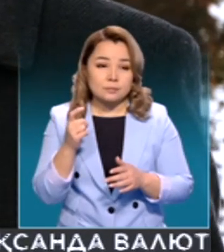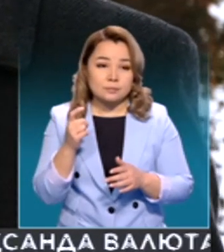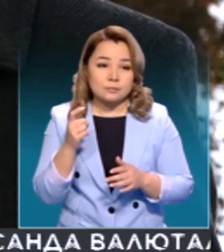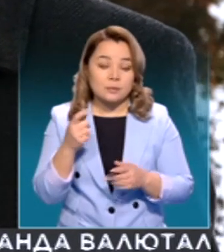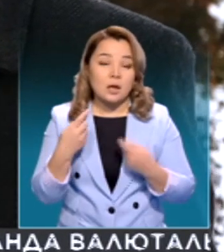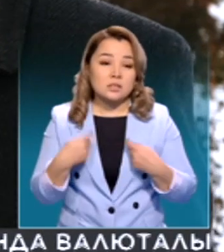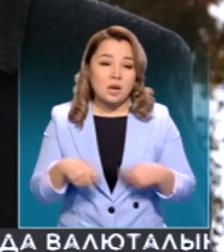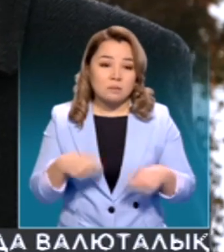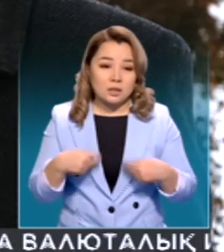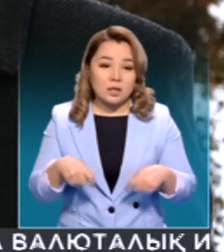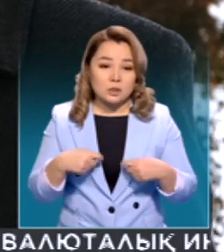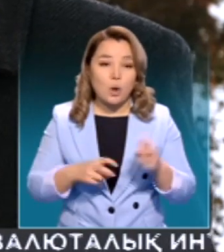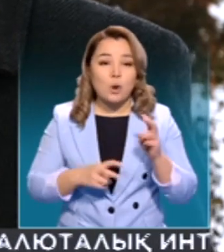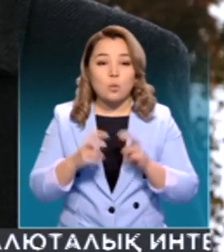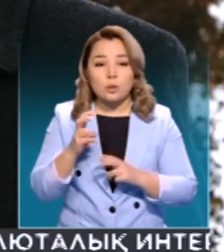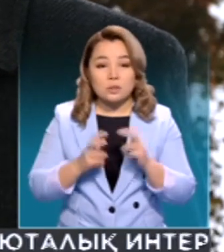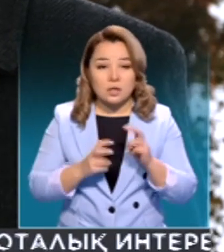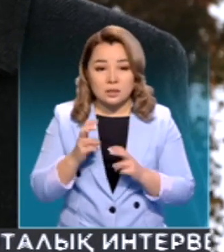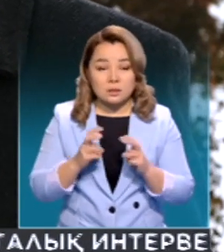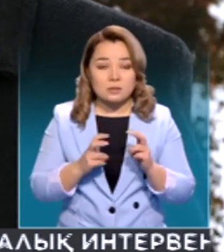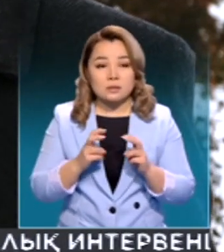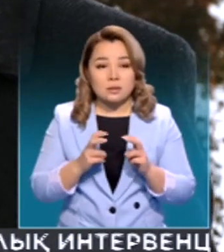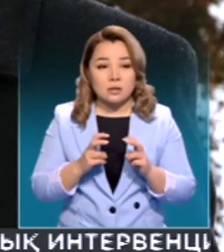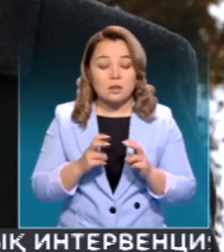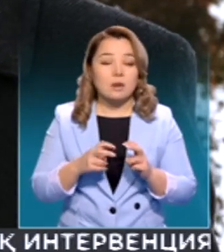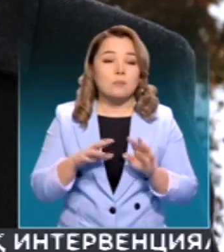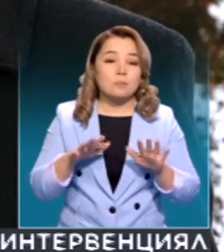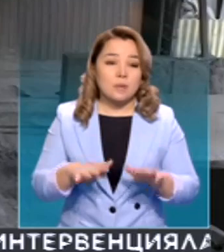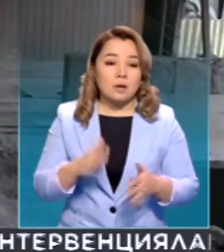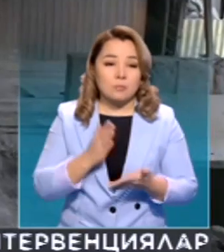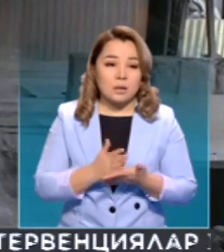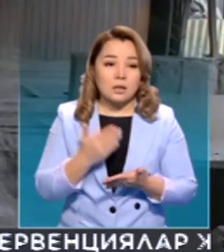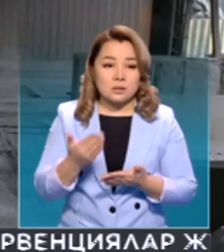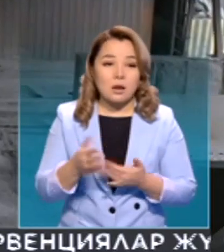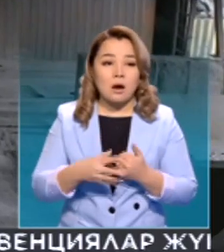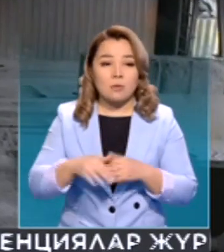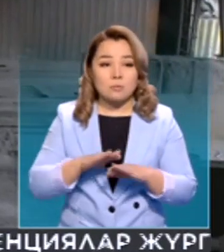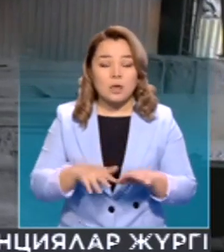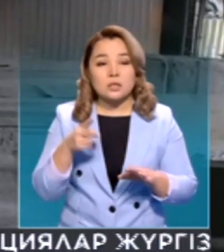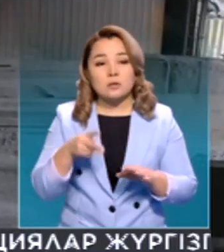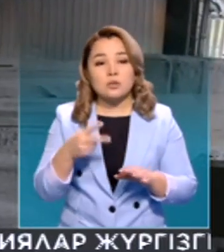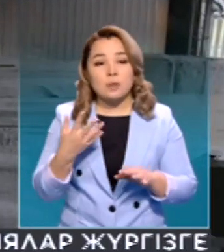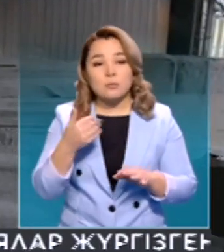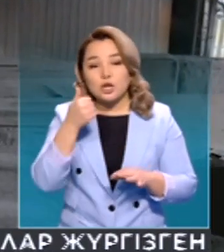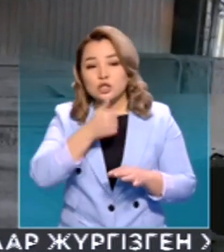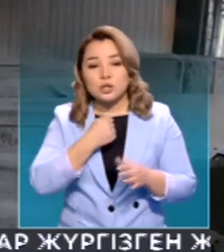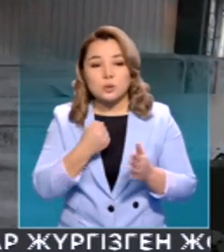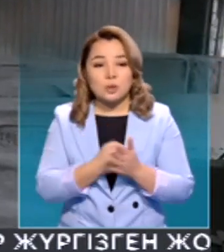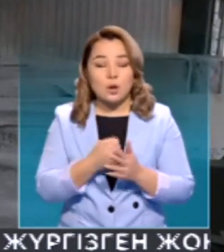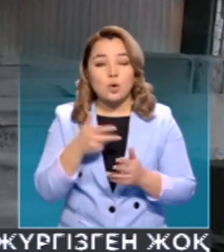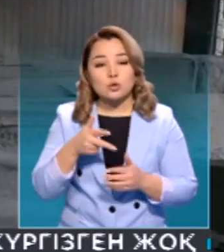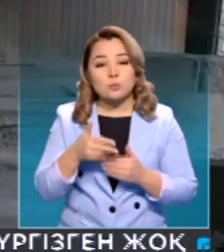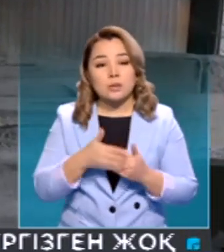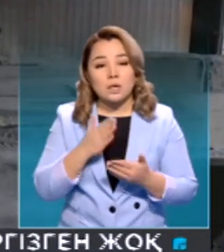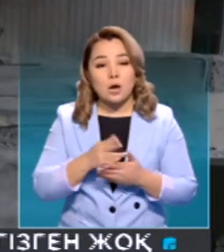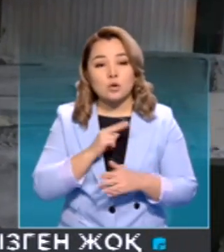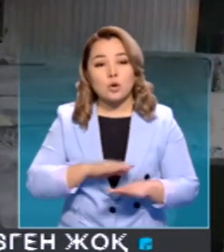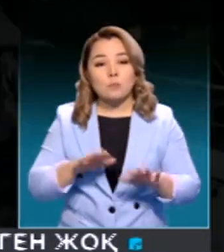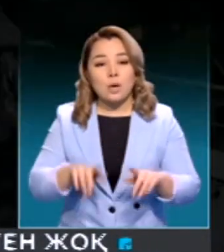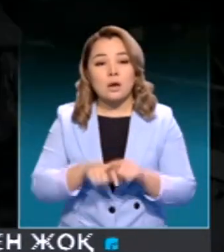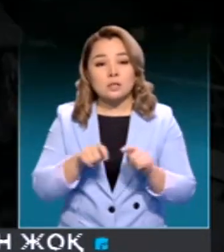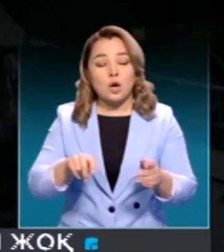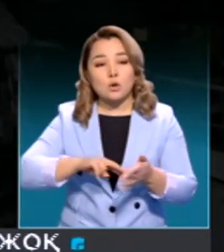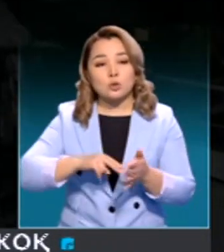химиялық тауарларды өндіретін бір зауыттары бар. Аймақта 2025 жылға дейін 3000-нан астам жұмыс орнын